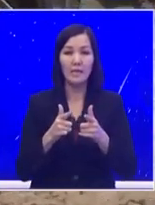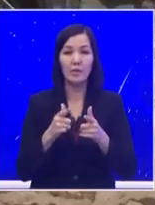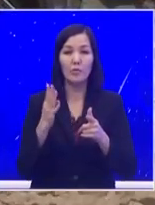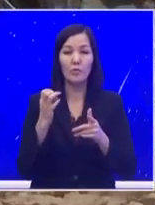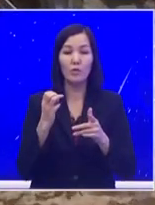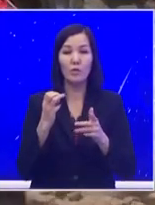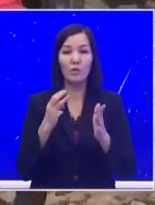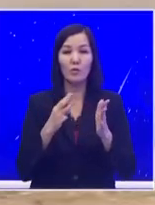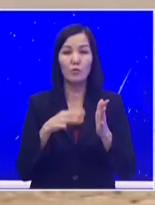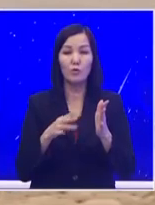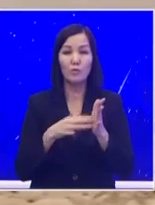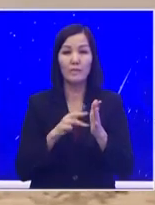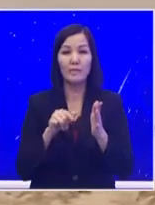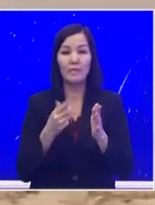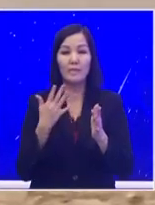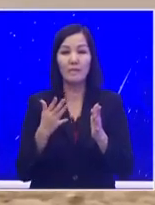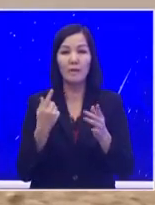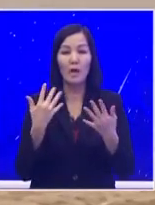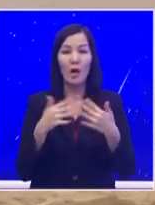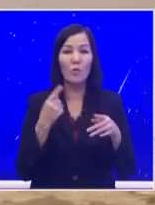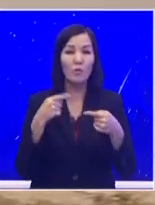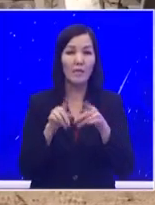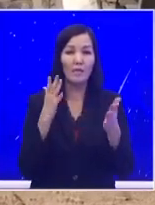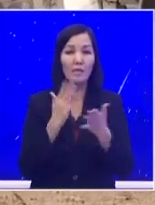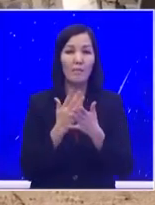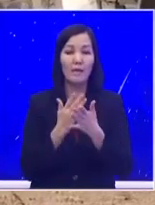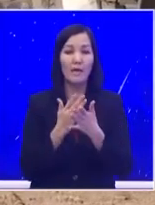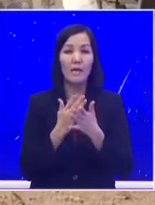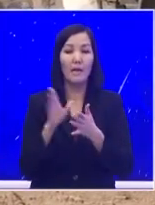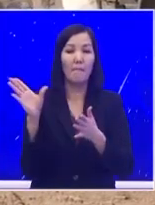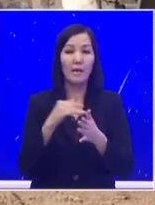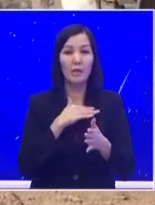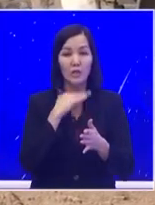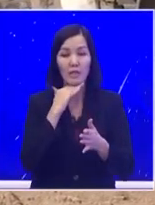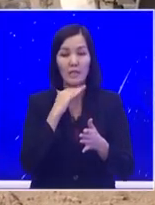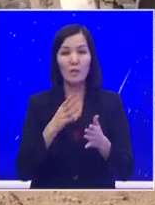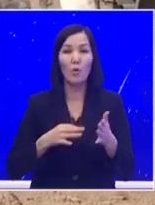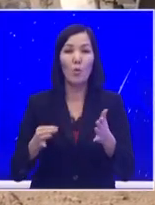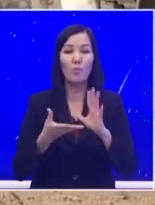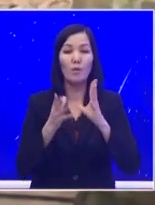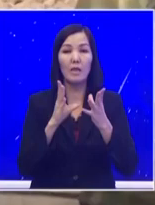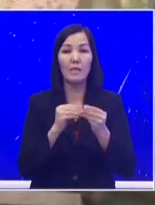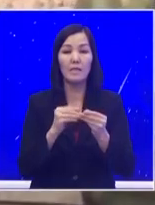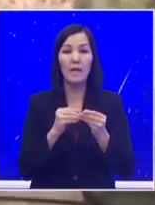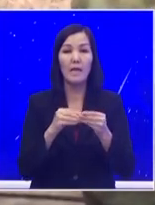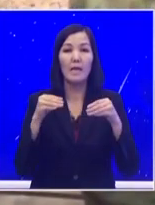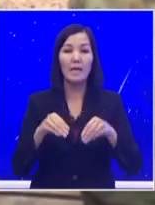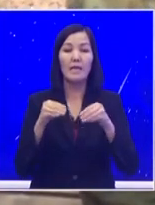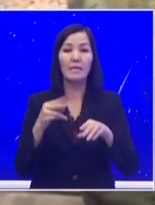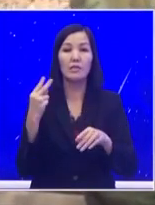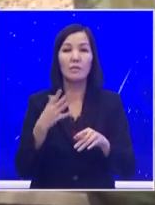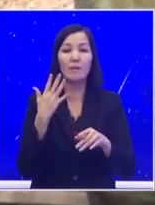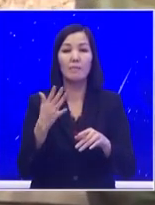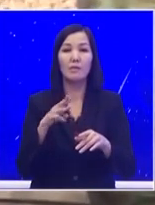800 бірлік ауыл шаруашылық техникасы жұмылдырылған. Қажетті отын қоры да жеткілікті. Жалпы облыстағы егіс науқаны